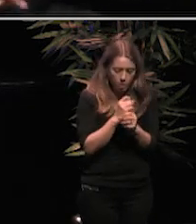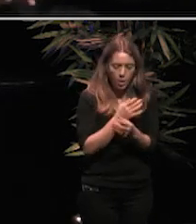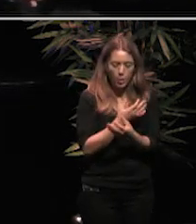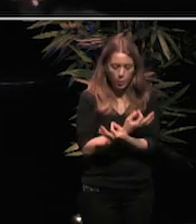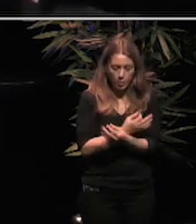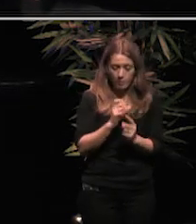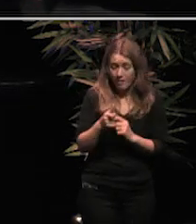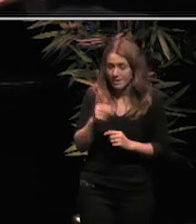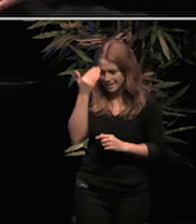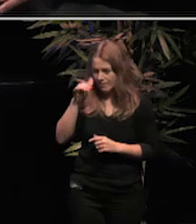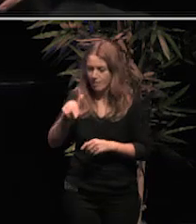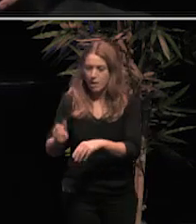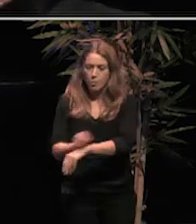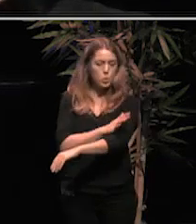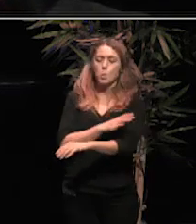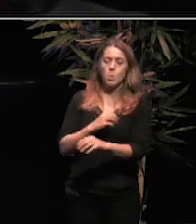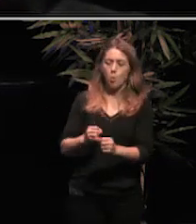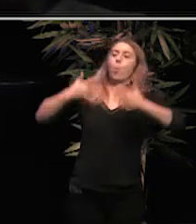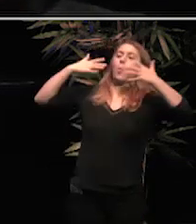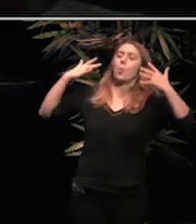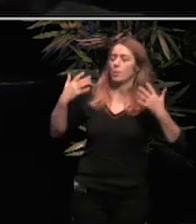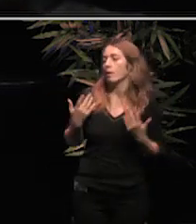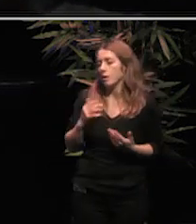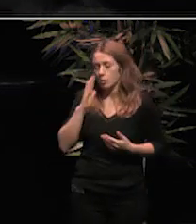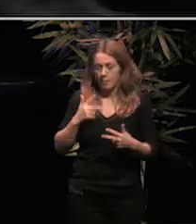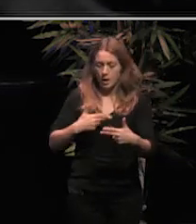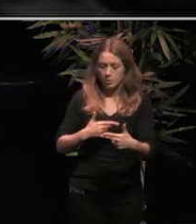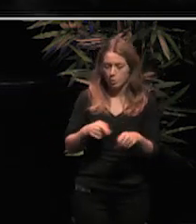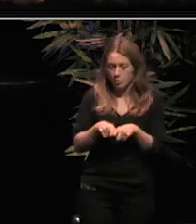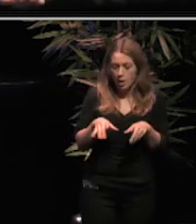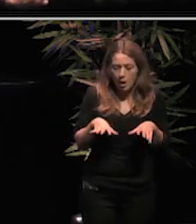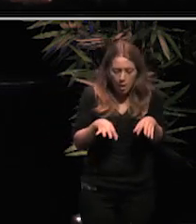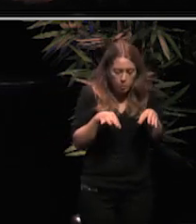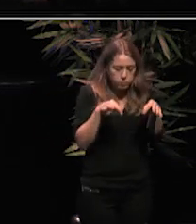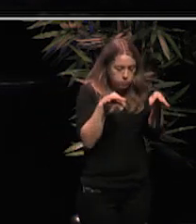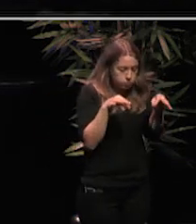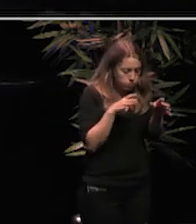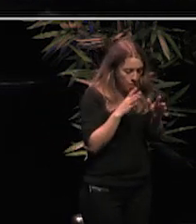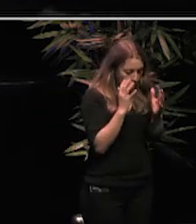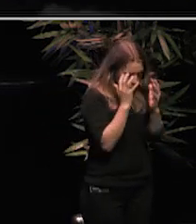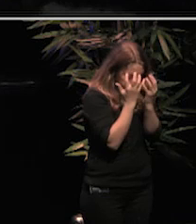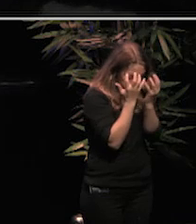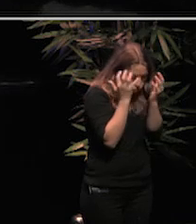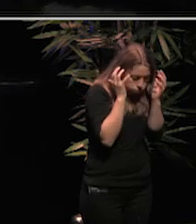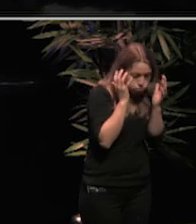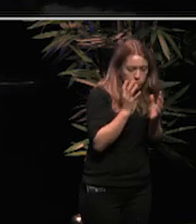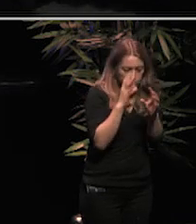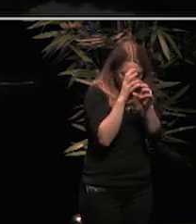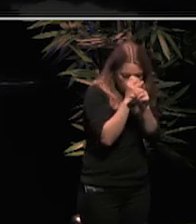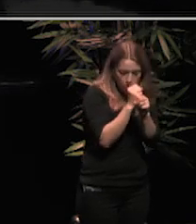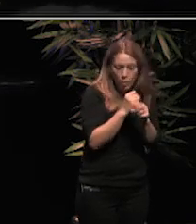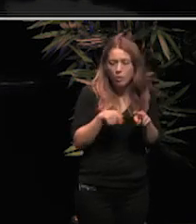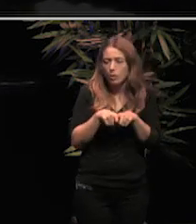charge émotionnelle de l'arrivée. Et voilà, ça a été une sorte de, voilà, comme un sas pour moi, où j'ai